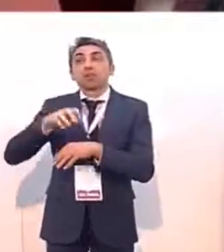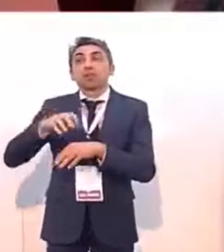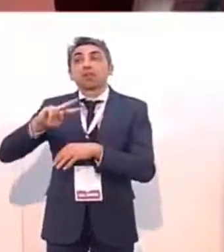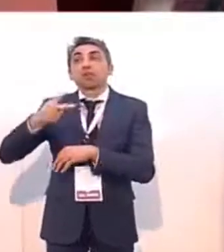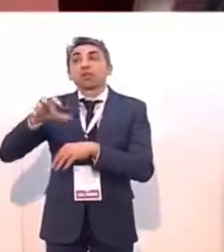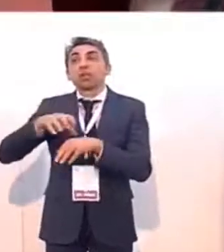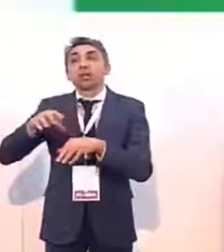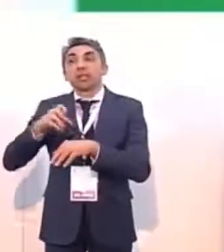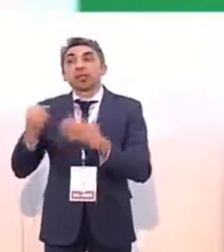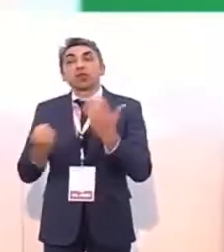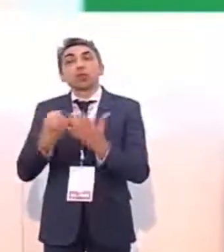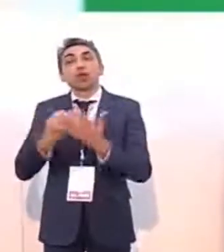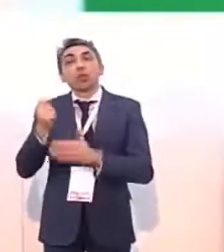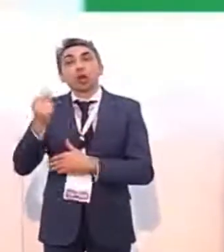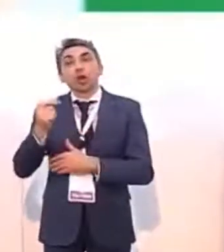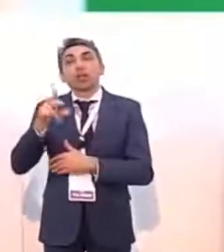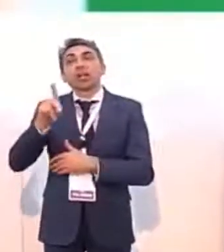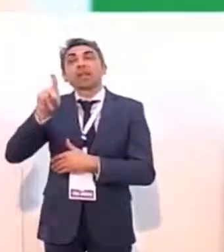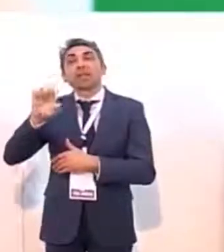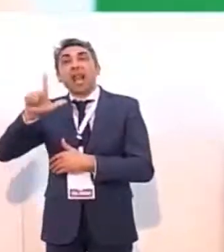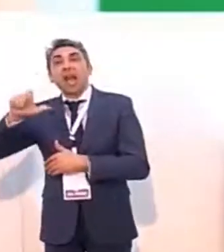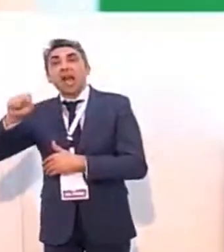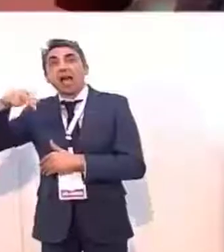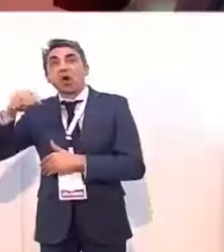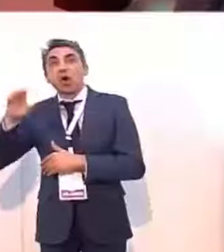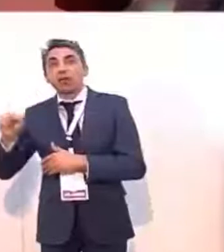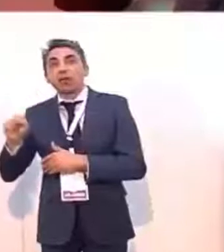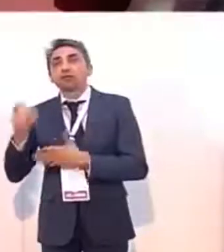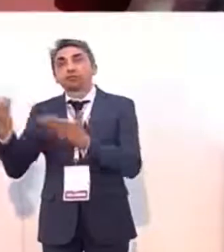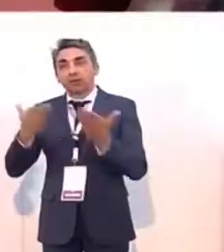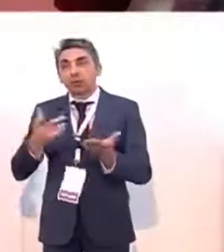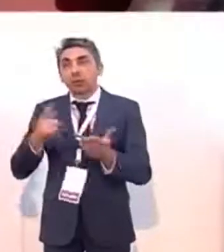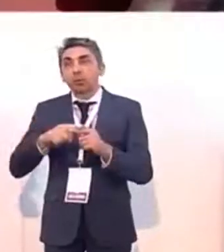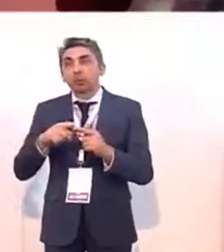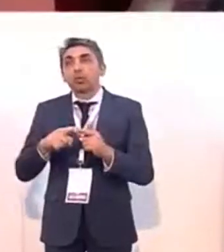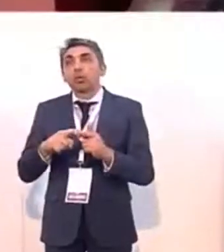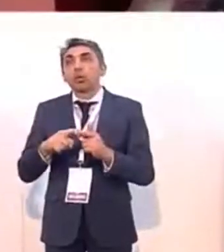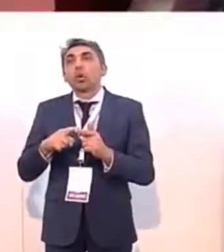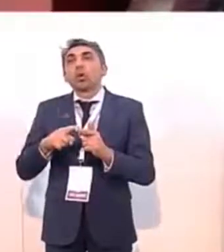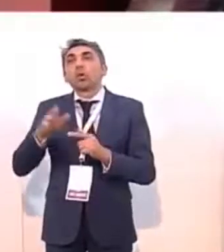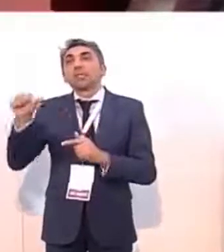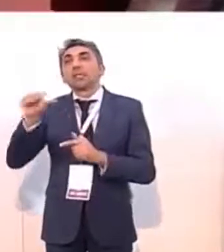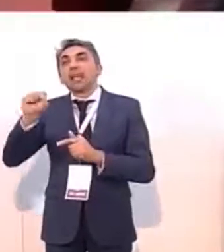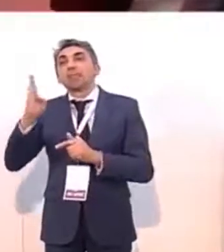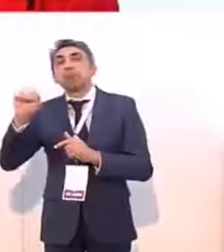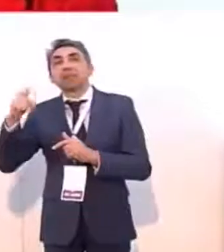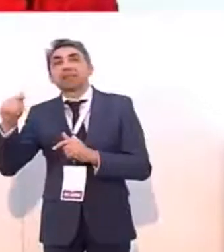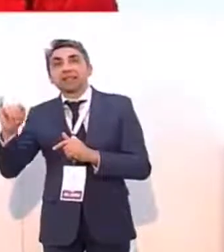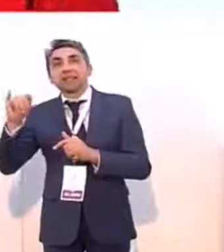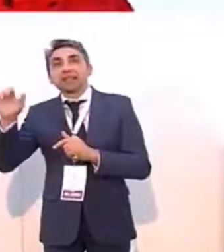vice ministro dello sviluppo economico, Teresa Bellanova. Buongiorno e benvenuta. E poi Linda Laura Sabatini, una